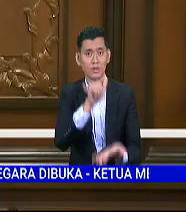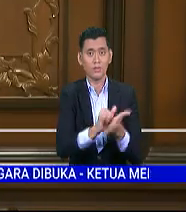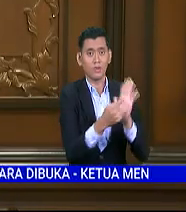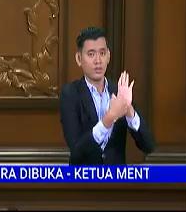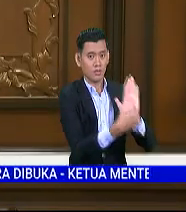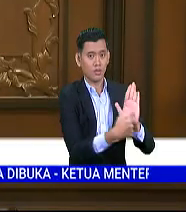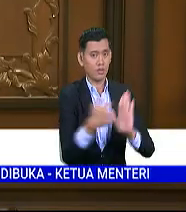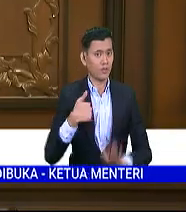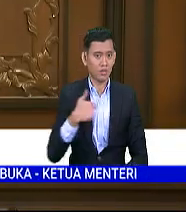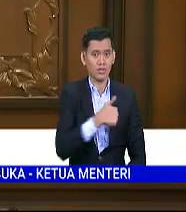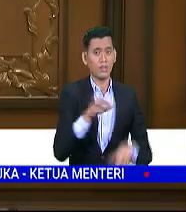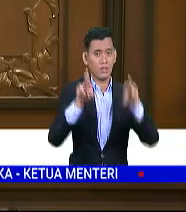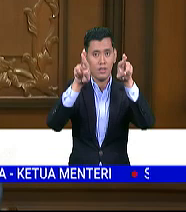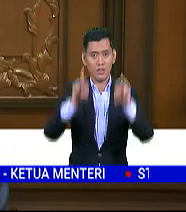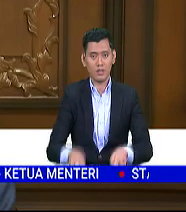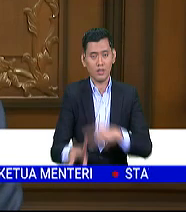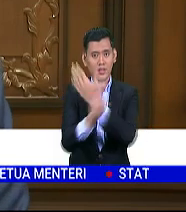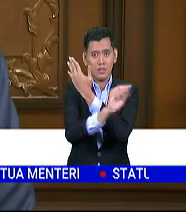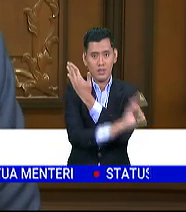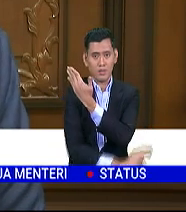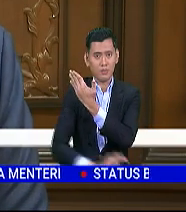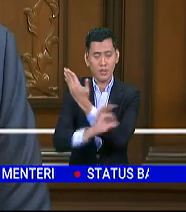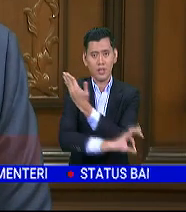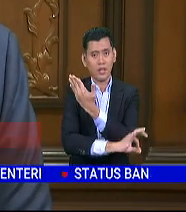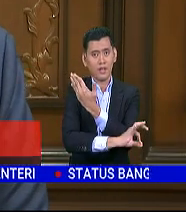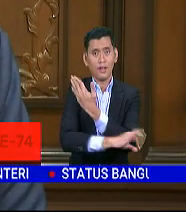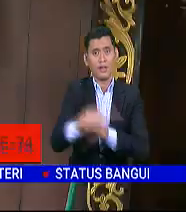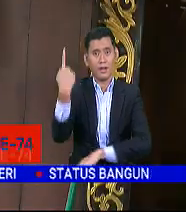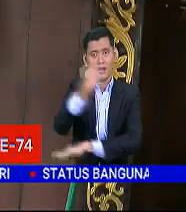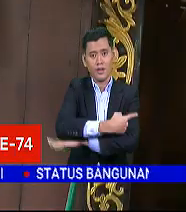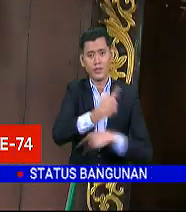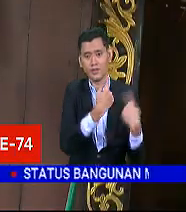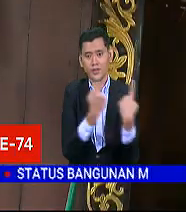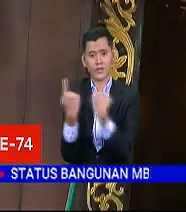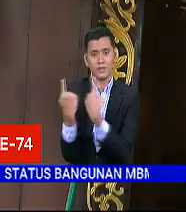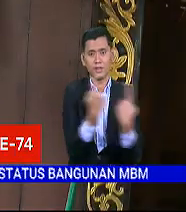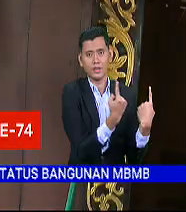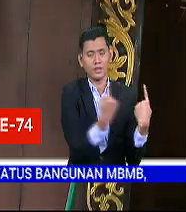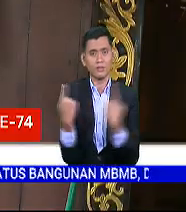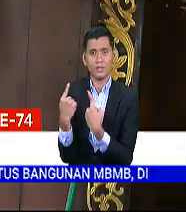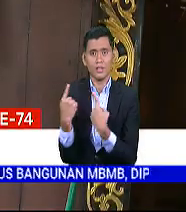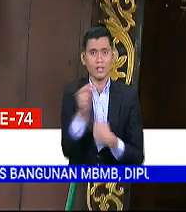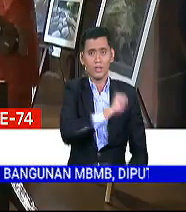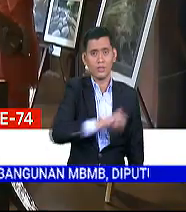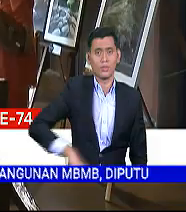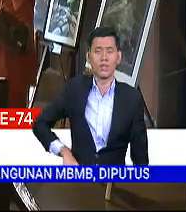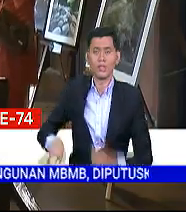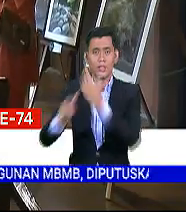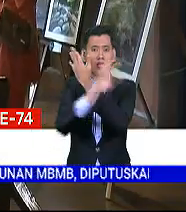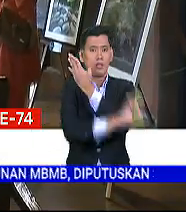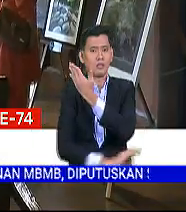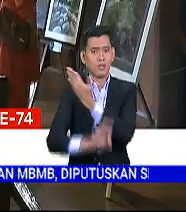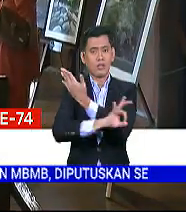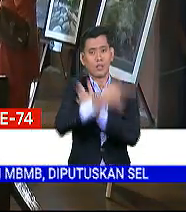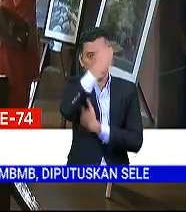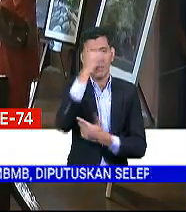lambang rakyat Negeri Sembilan, hari kebesaran yang disambut oleh masyarakat Negeri Sembilan. Kerana